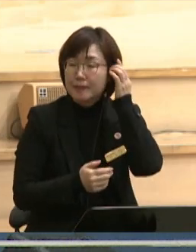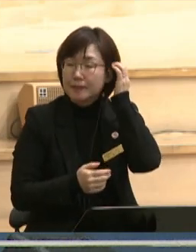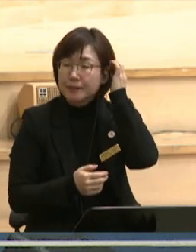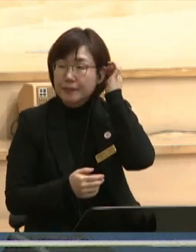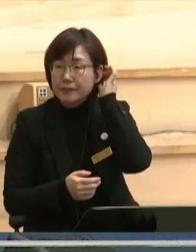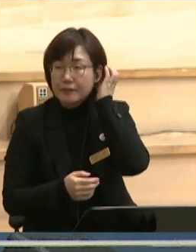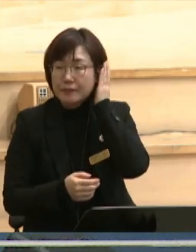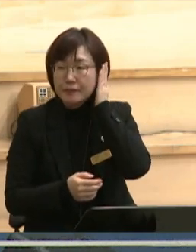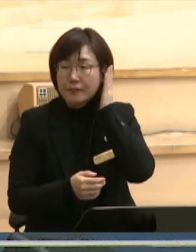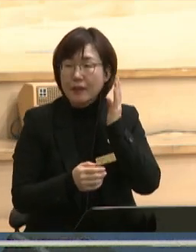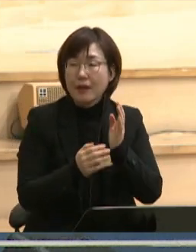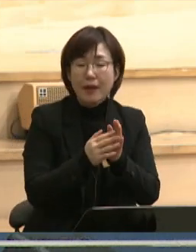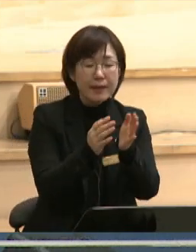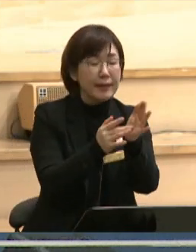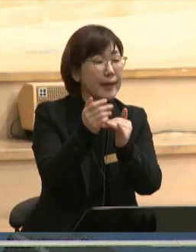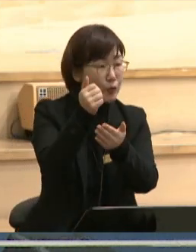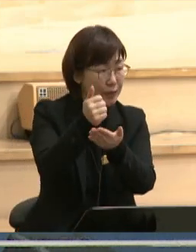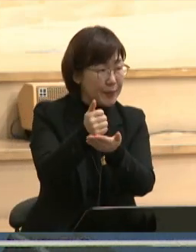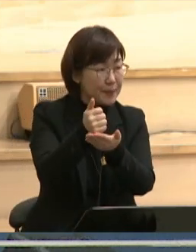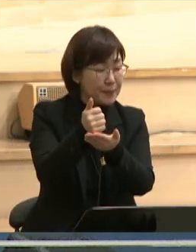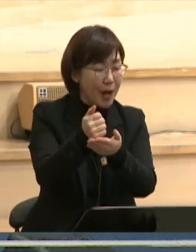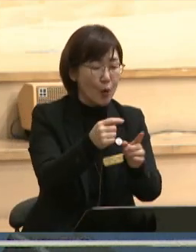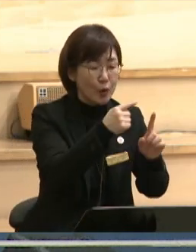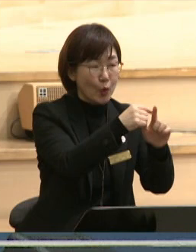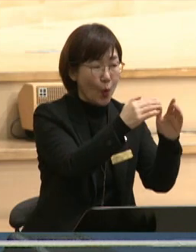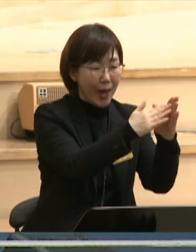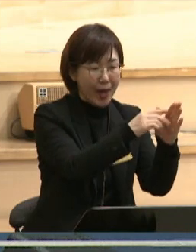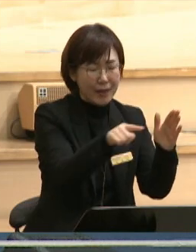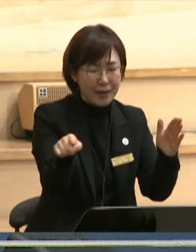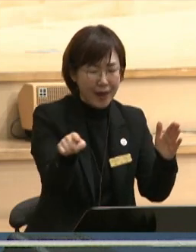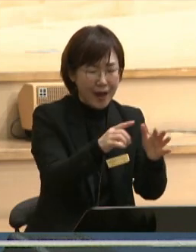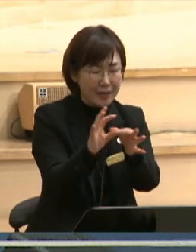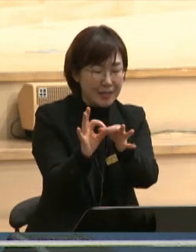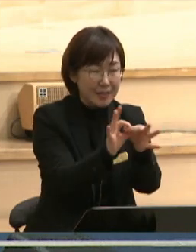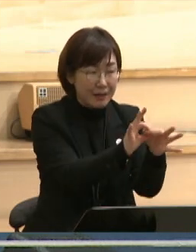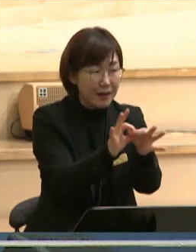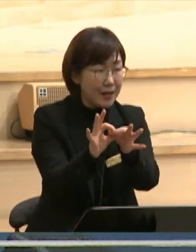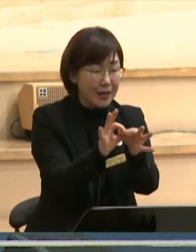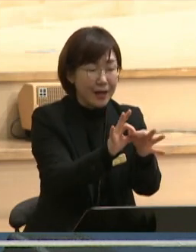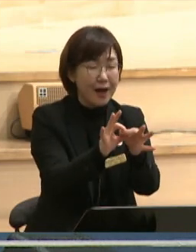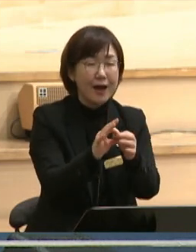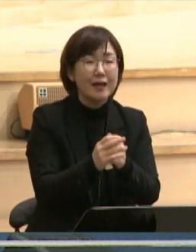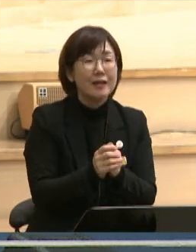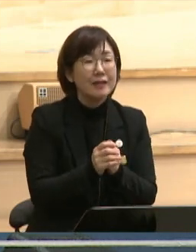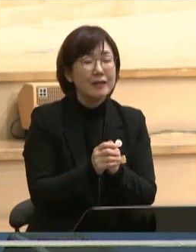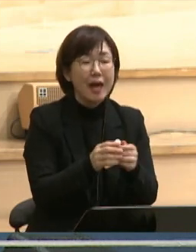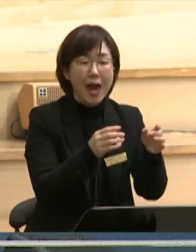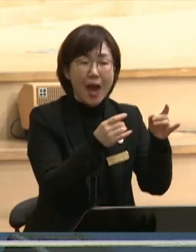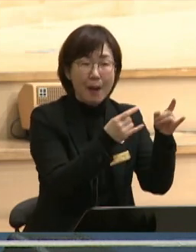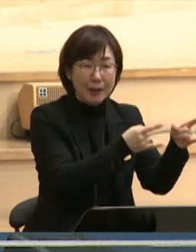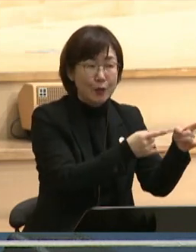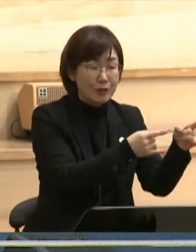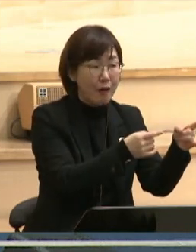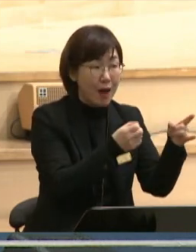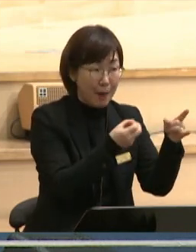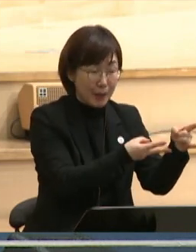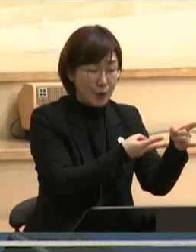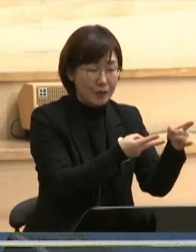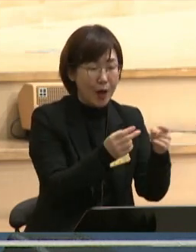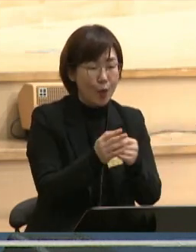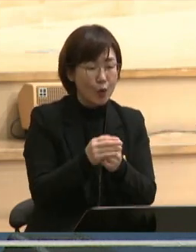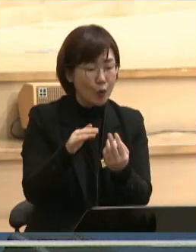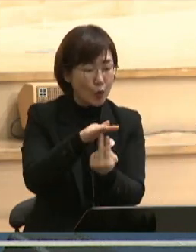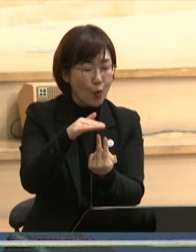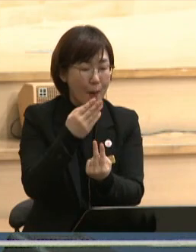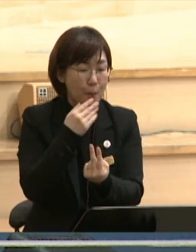예수님과 교회의이 신비한 연합을 에베소서와 요한복음에서는 아주 특정한